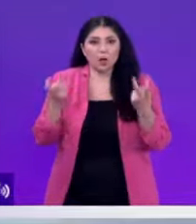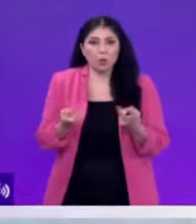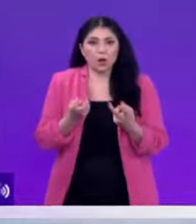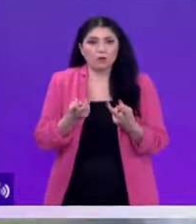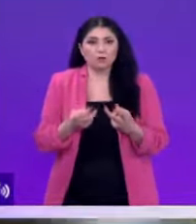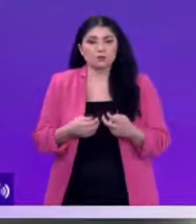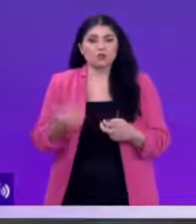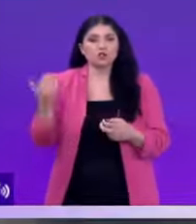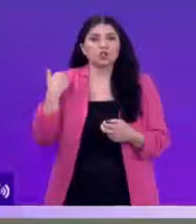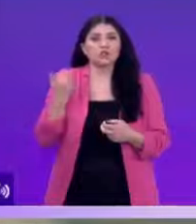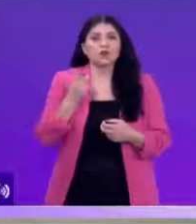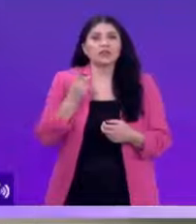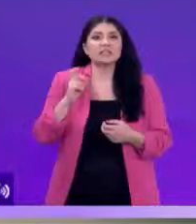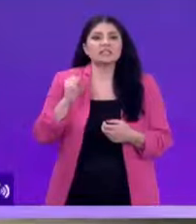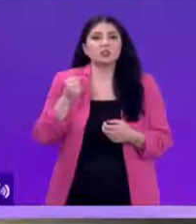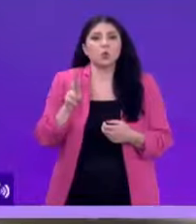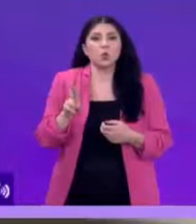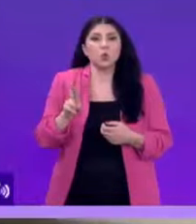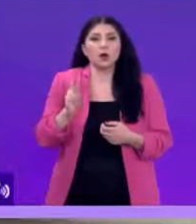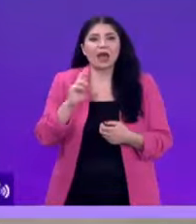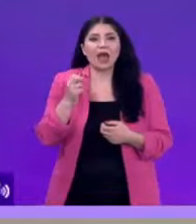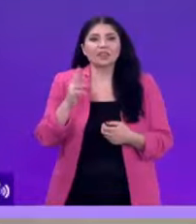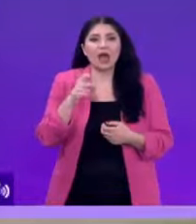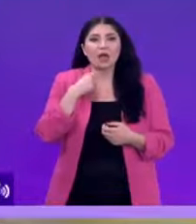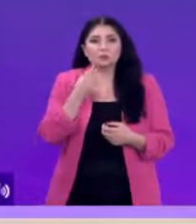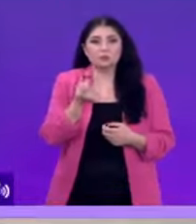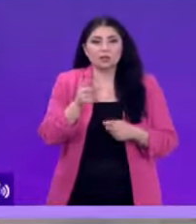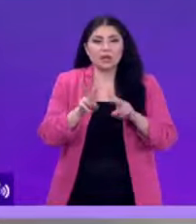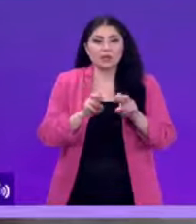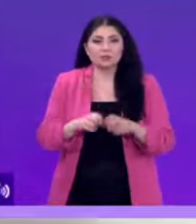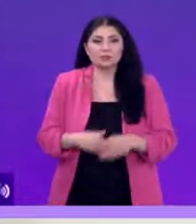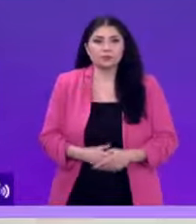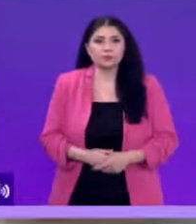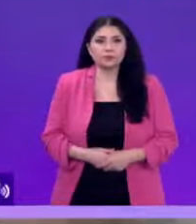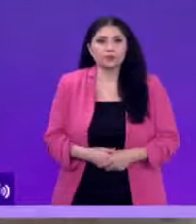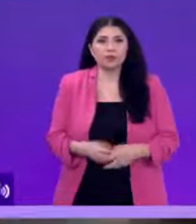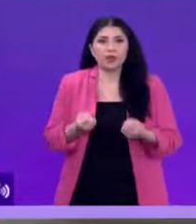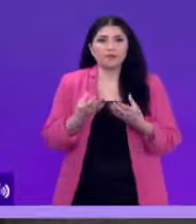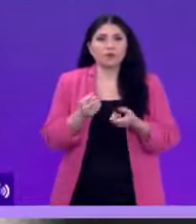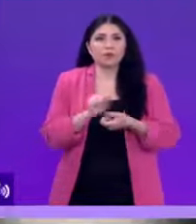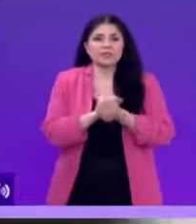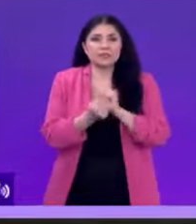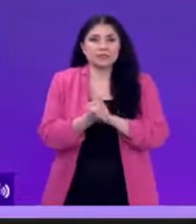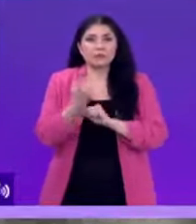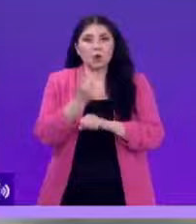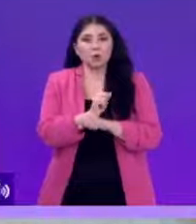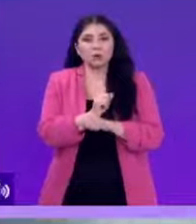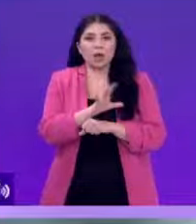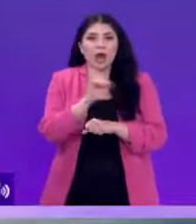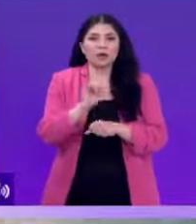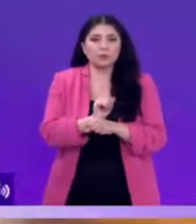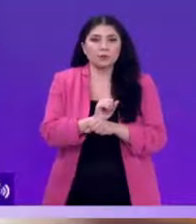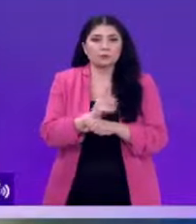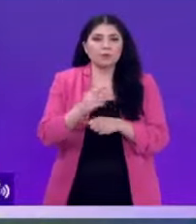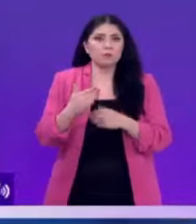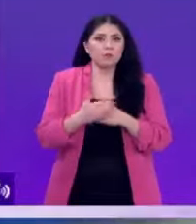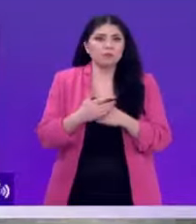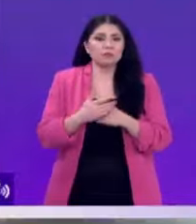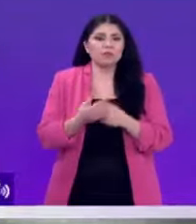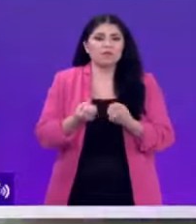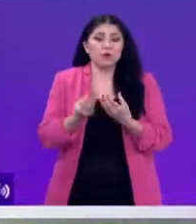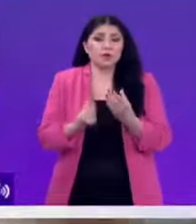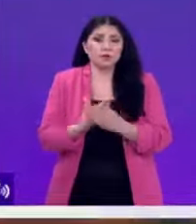șeful DSU, că totul se întâmplă, totul este în dinamică, datele se schimbă de la un minut la altul aproape. Iată